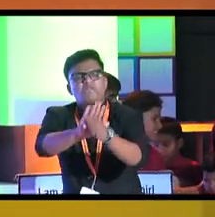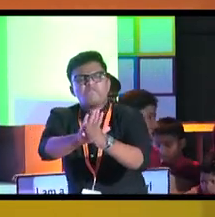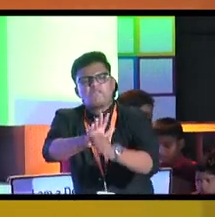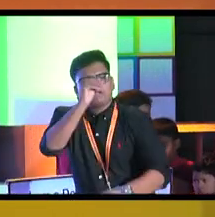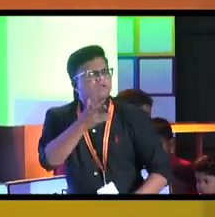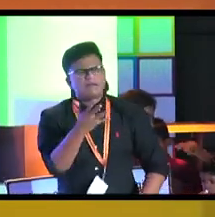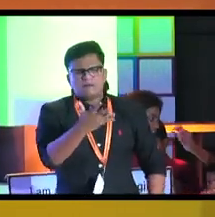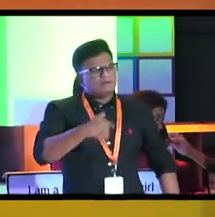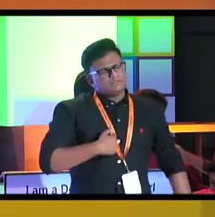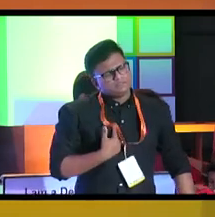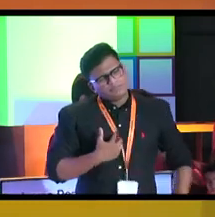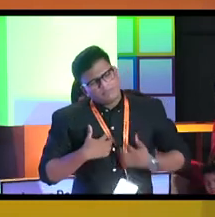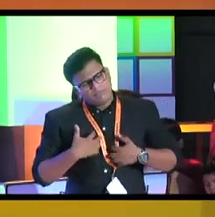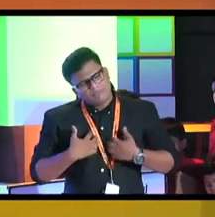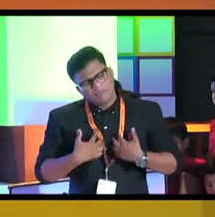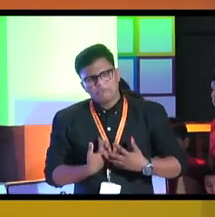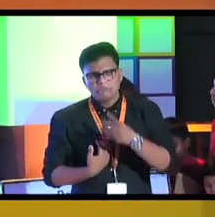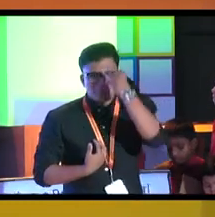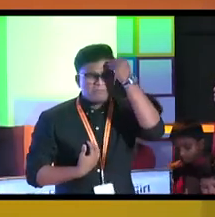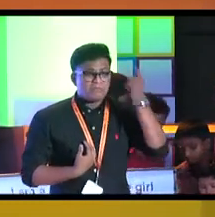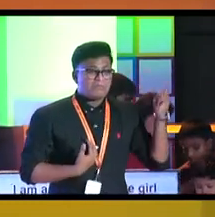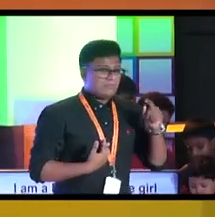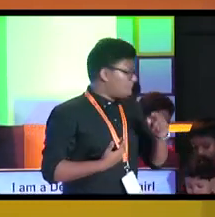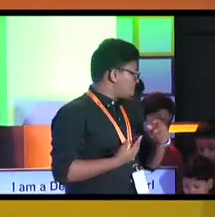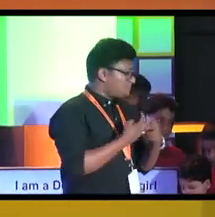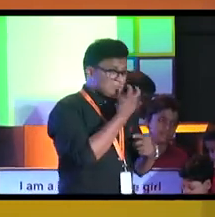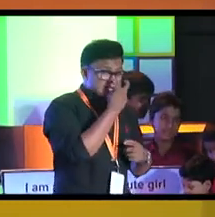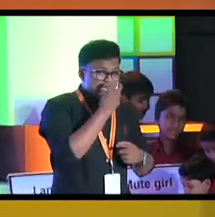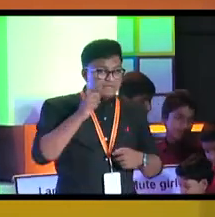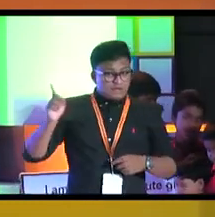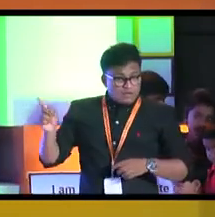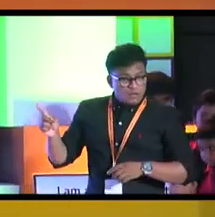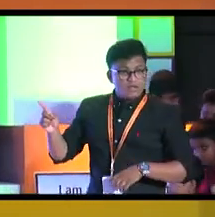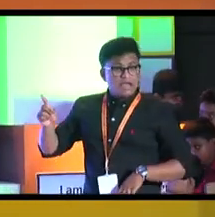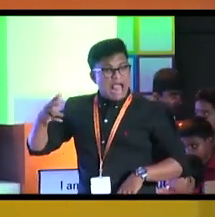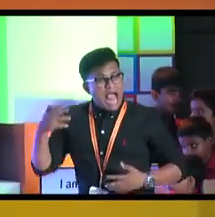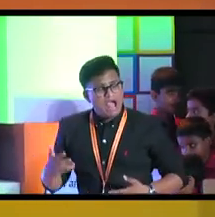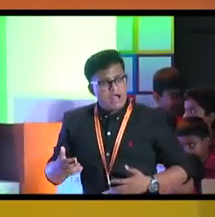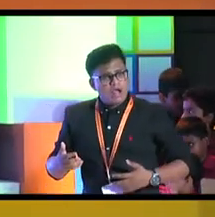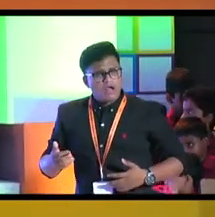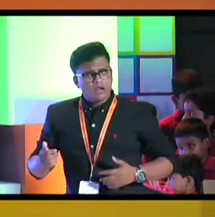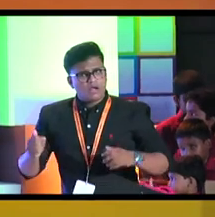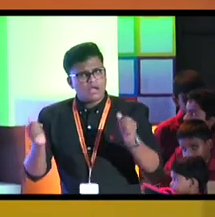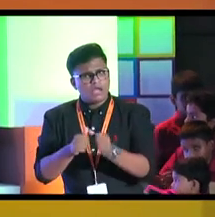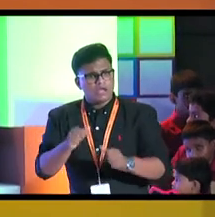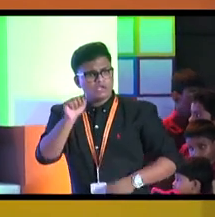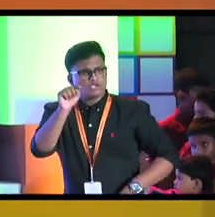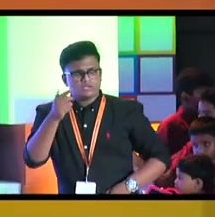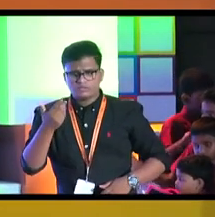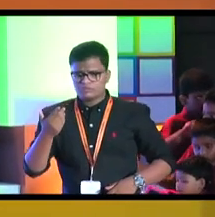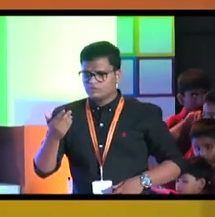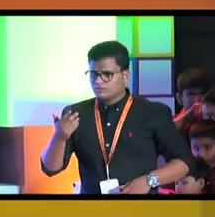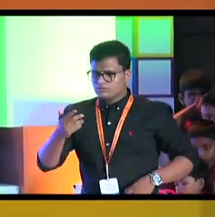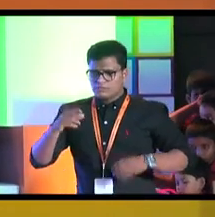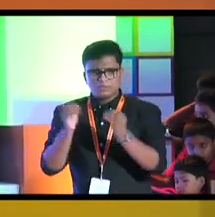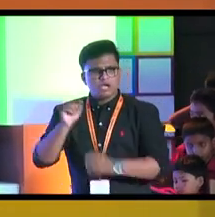सीखा. और आपने देखा कि वो बच्चा जो ब्लाइंड बच्चा जो है हर लेटर का ब्रेल डॉट नंबर बताता